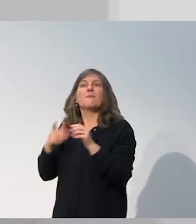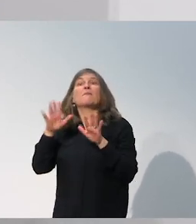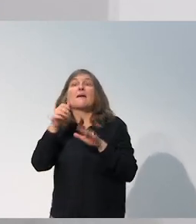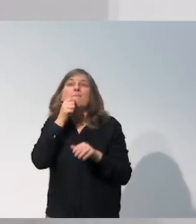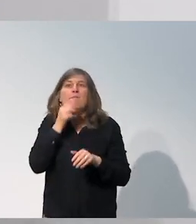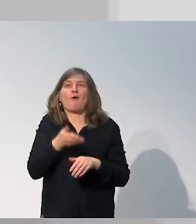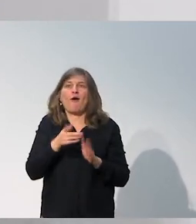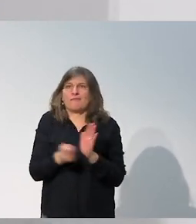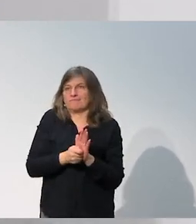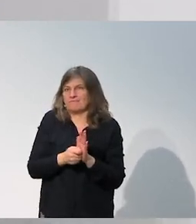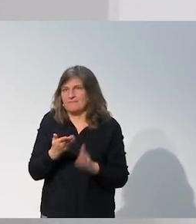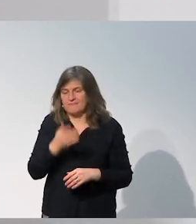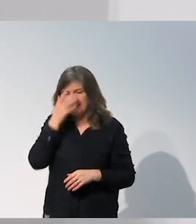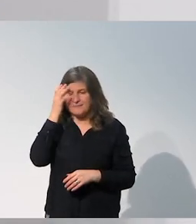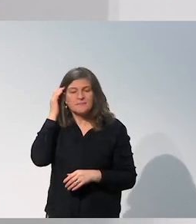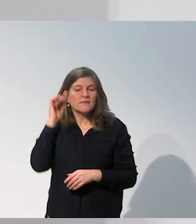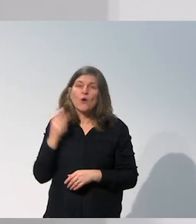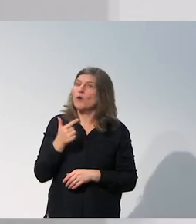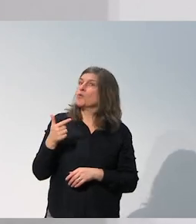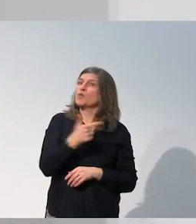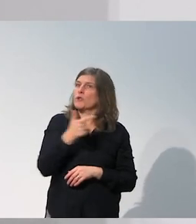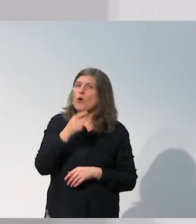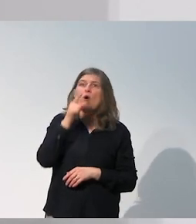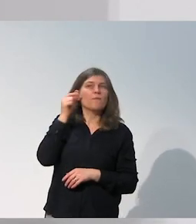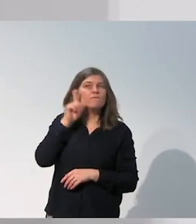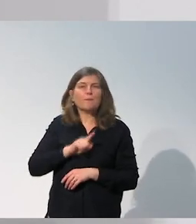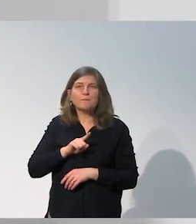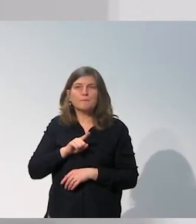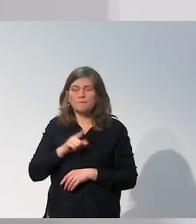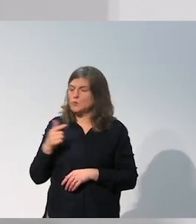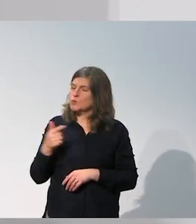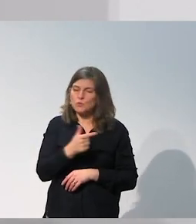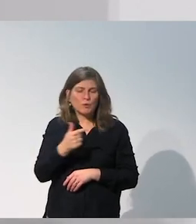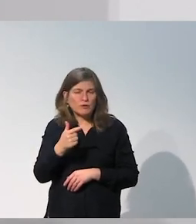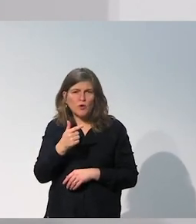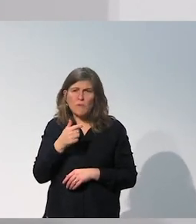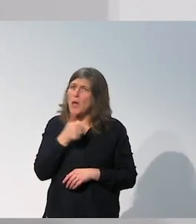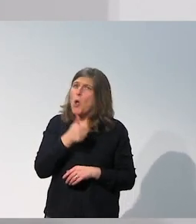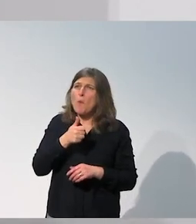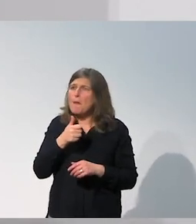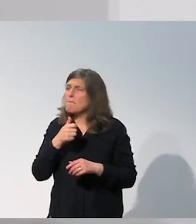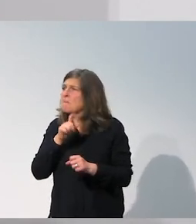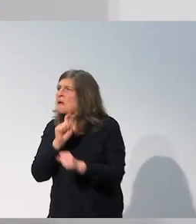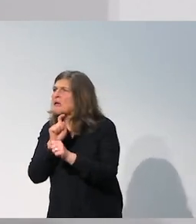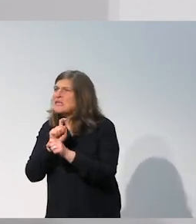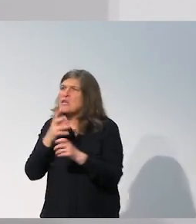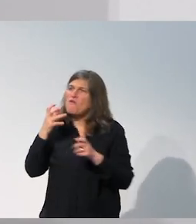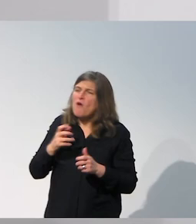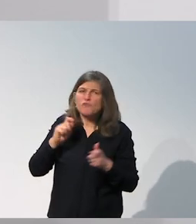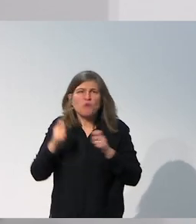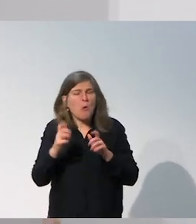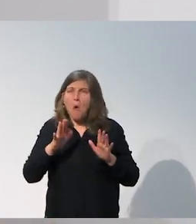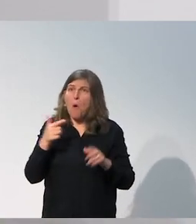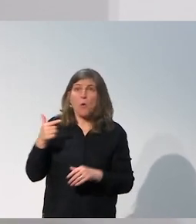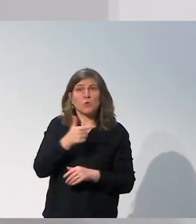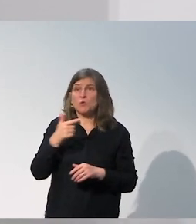basculé. Et cet homme et cette femme, les deux, hein, sont, sans qu'ils le remettent d'ailleurs nullement en question, hein, sont tous les deux,